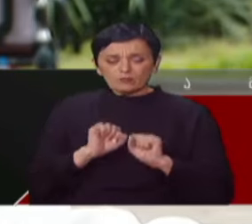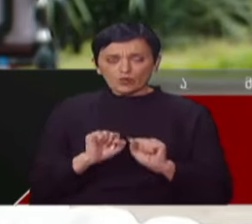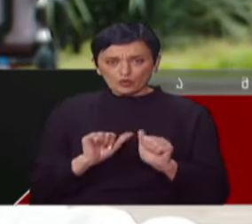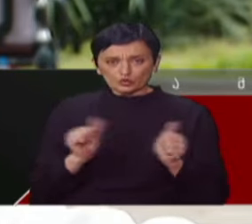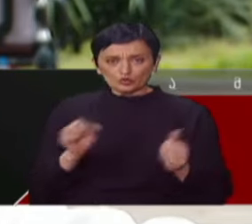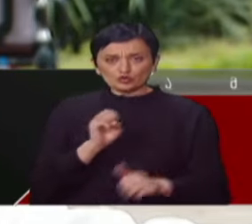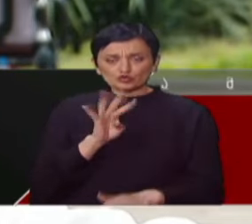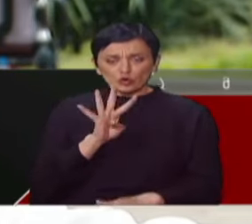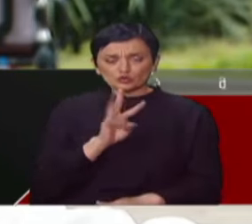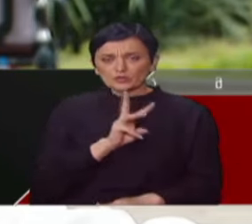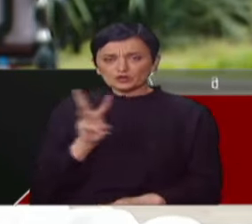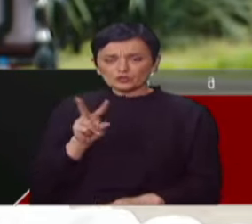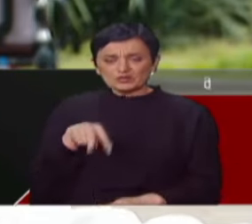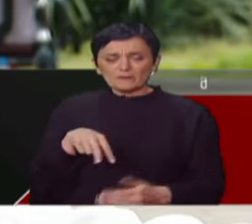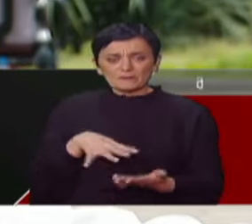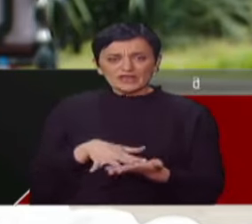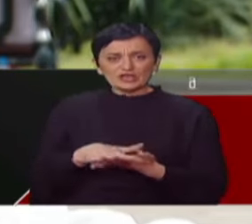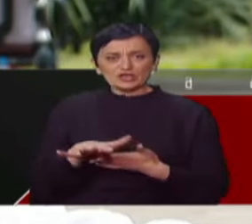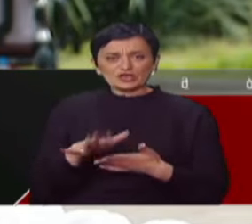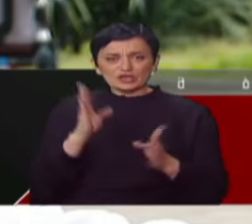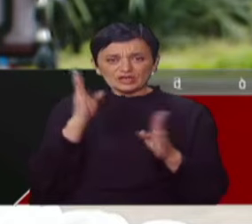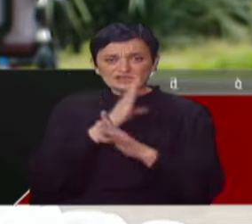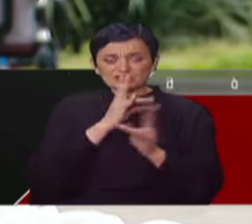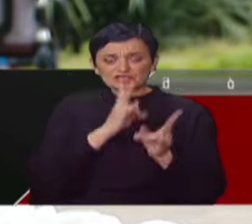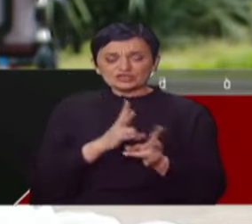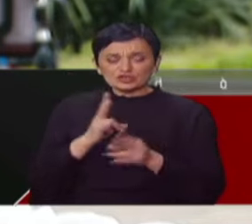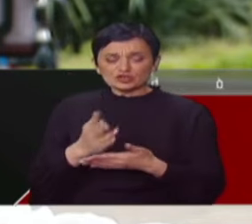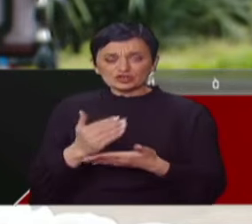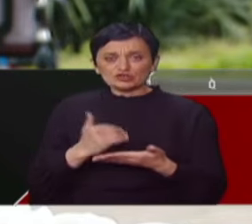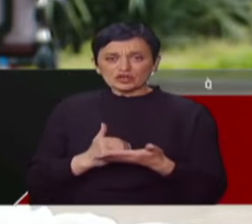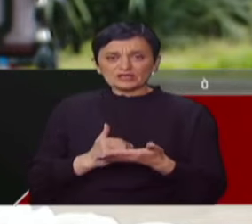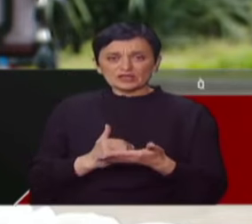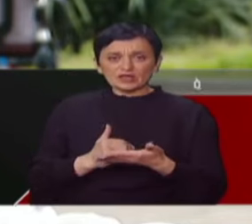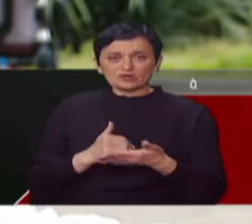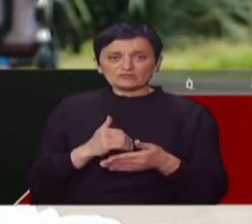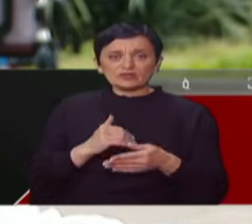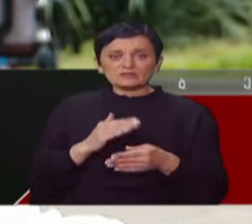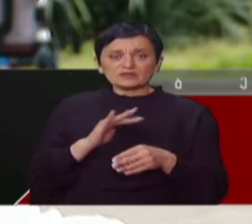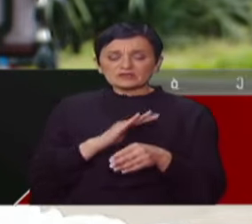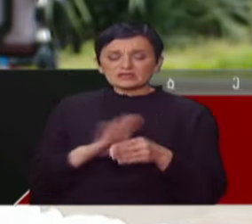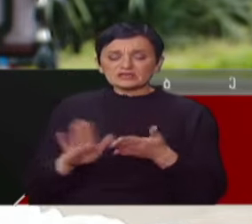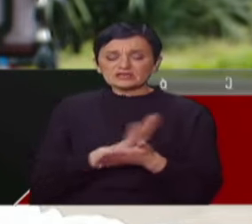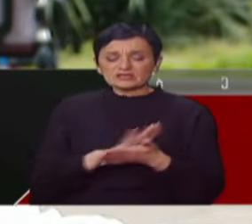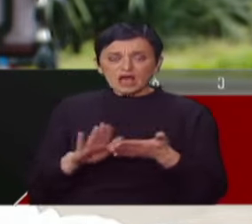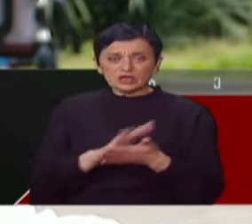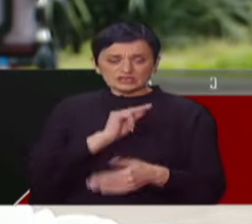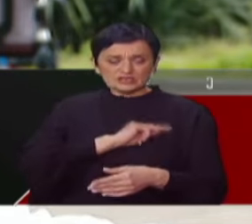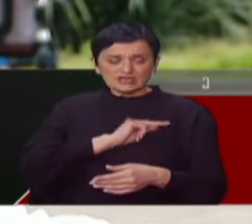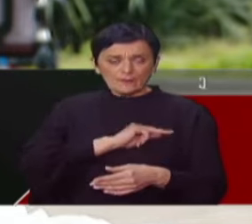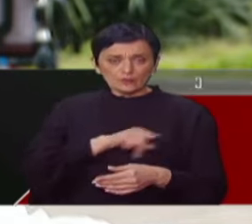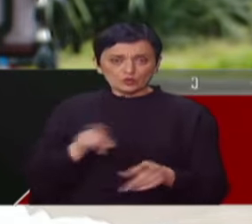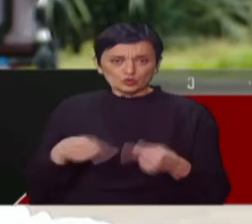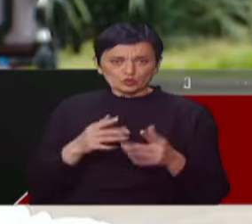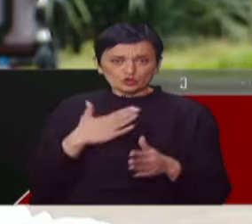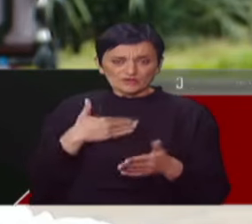დაახლოებით 14 მილიონ ლარამდე იხარჯება სტიქიური მოვლენების შედეგად სალიკვიდაციო სამუშაოების განხორციელებაზე